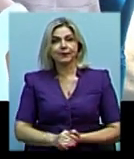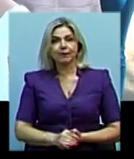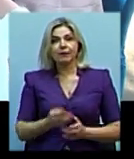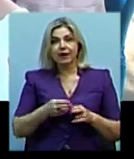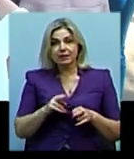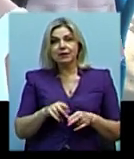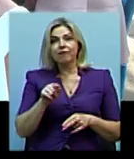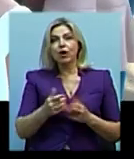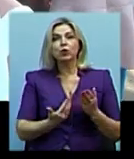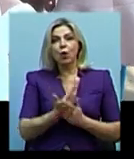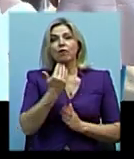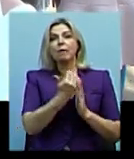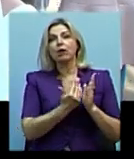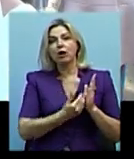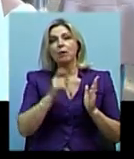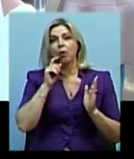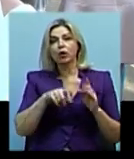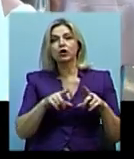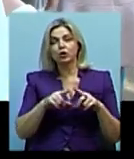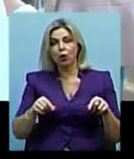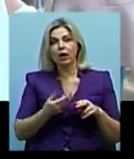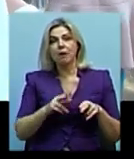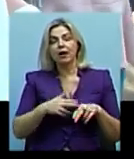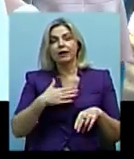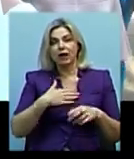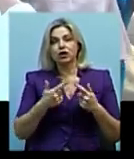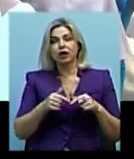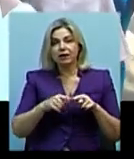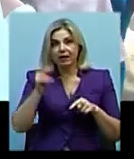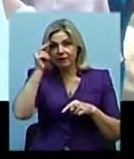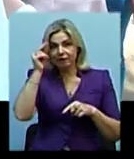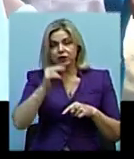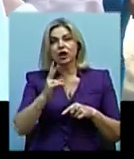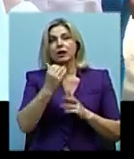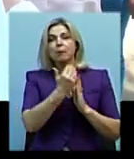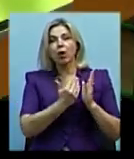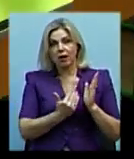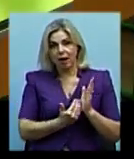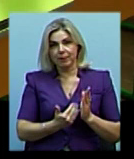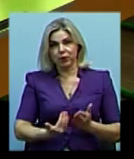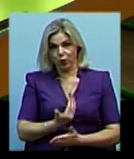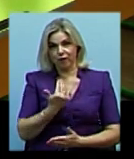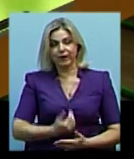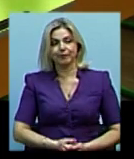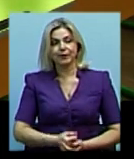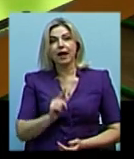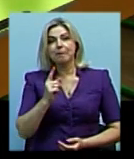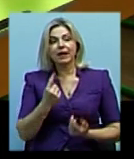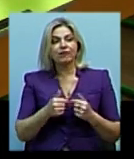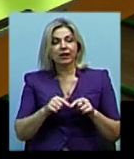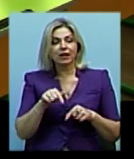це так, нова програма, саме наш клас навчається за програмою «На крилах успіху». Першокласники з цього